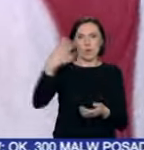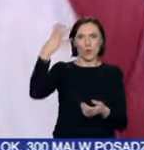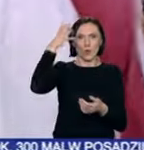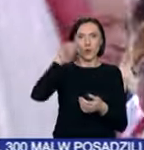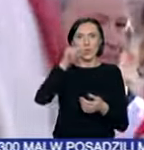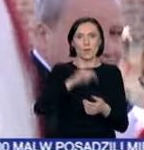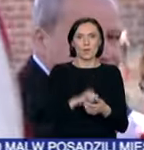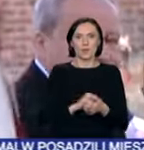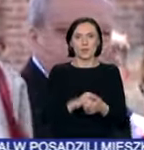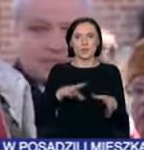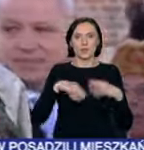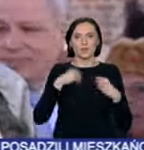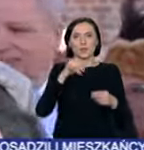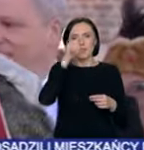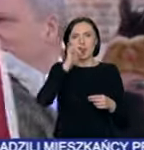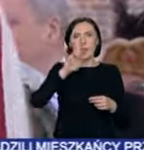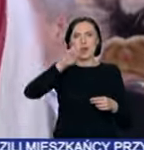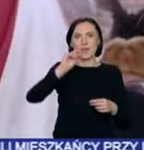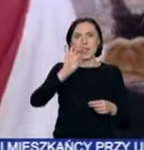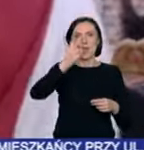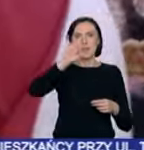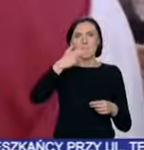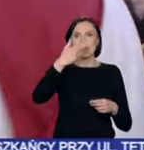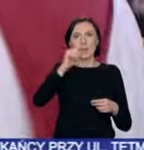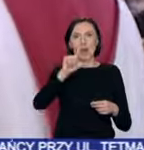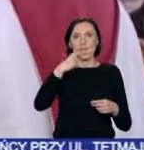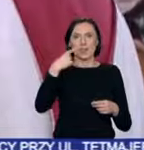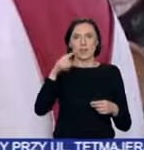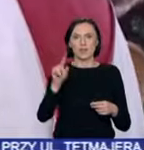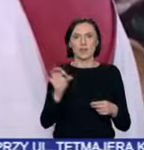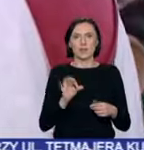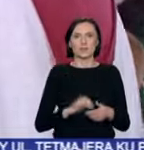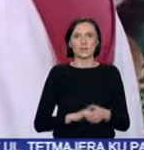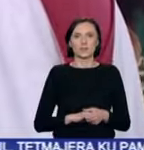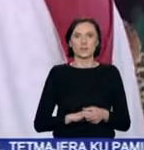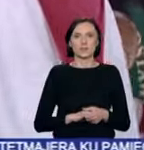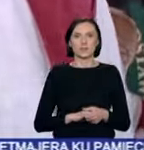Kurkowego, Ryginald Sas-Jaworski. Iwa z marszałkami!